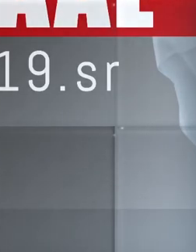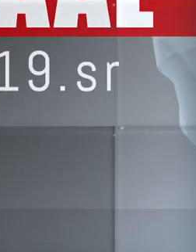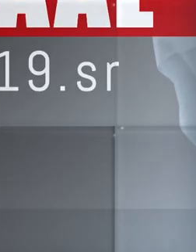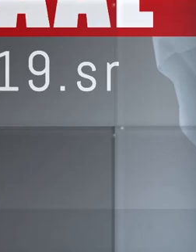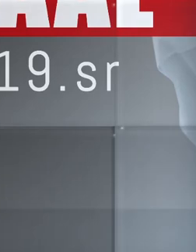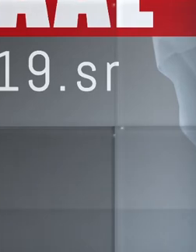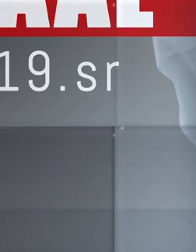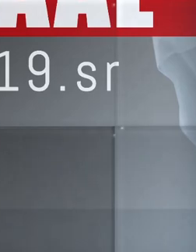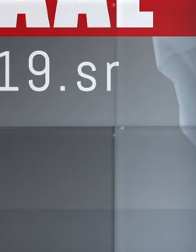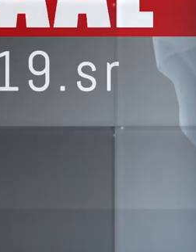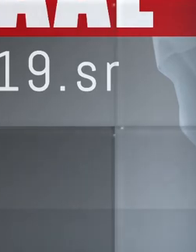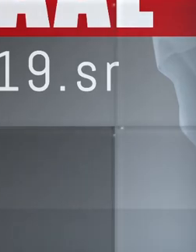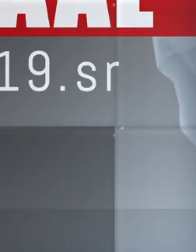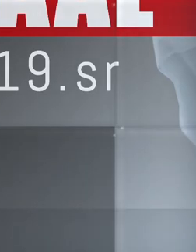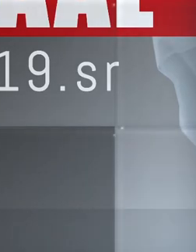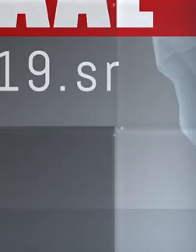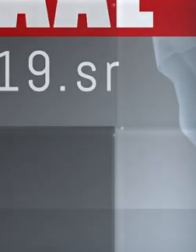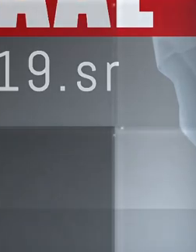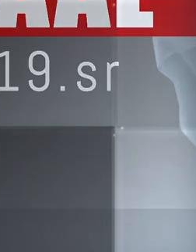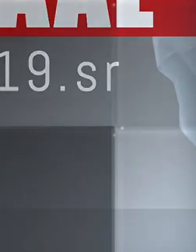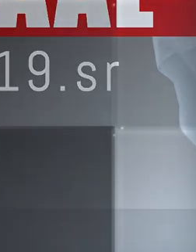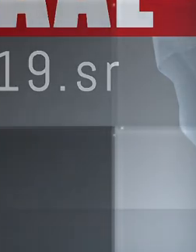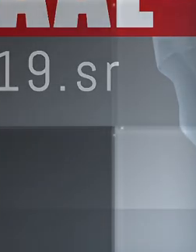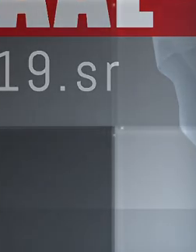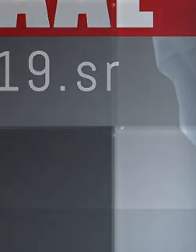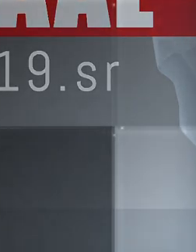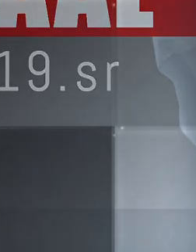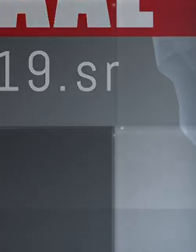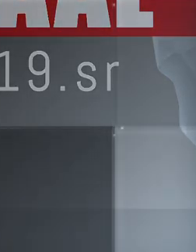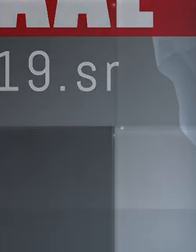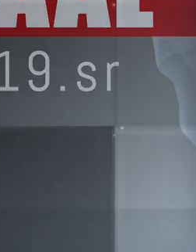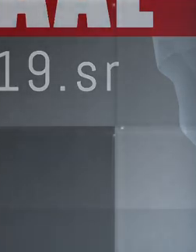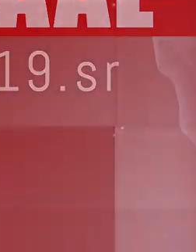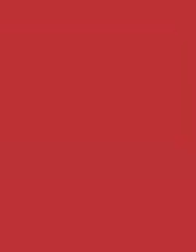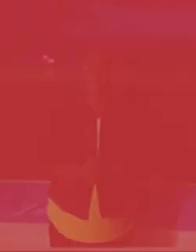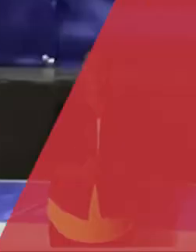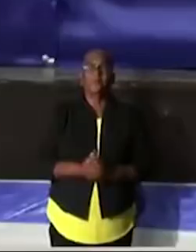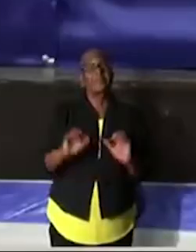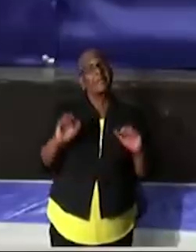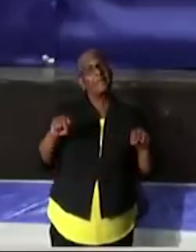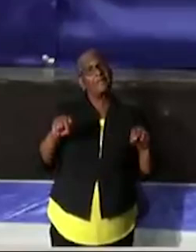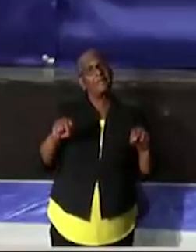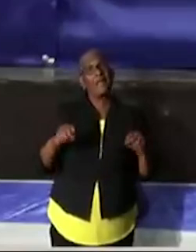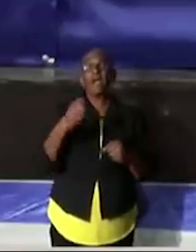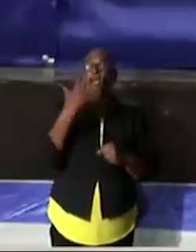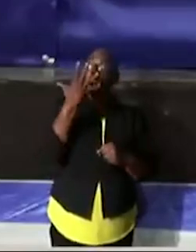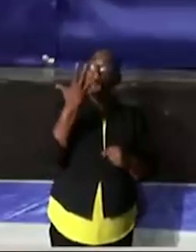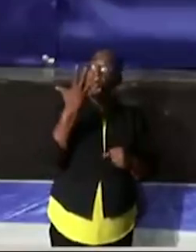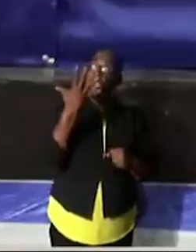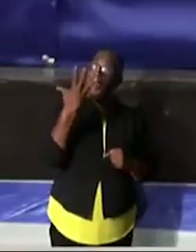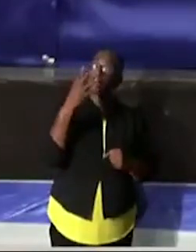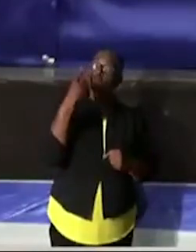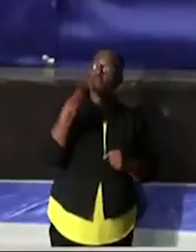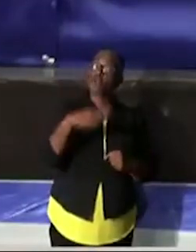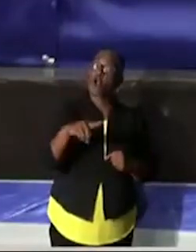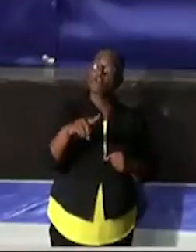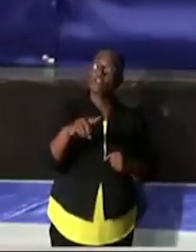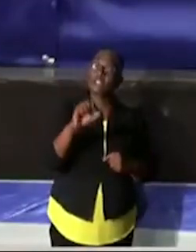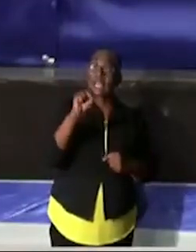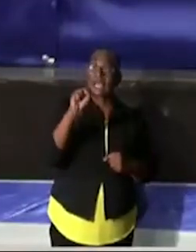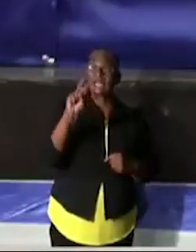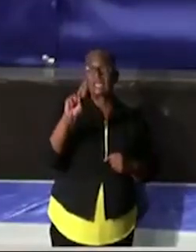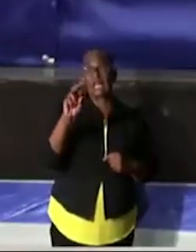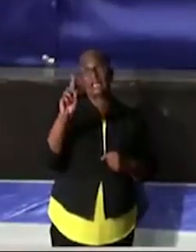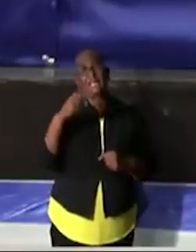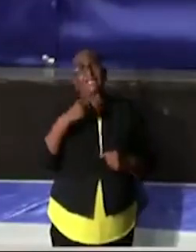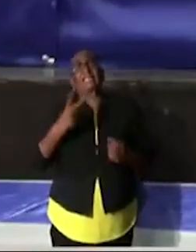een verplichte hotelboeking van kracht of thuisquarantaine tegen vergoeding. De 5000 SRD, kijk, en dan ga ik